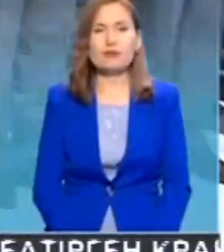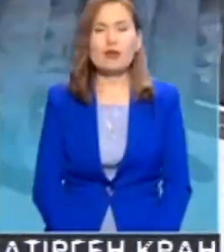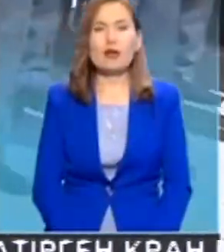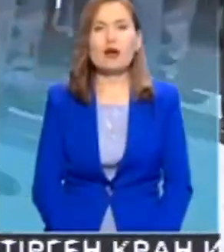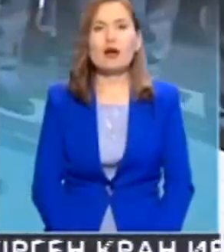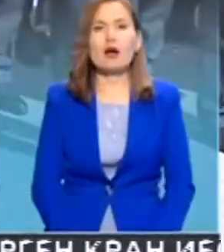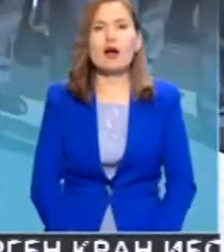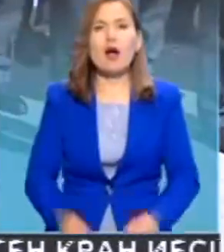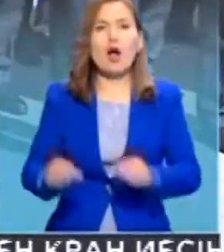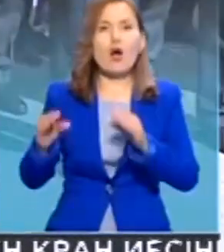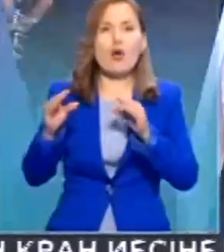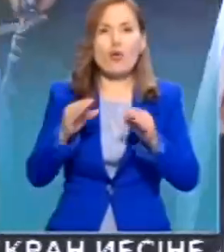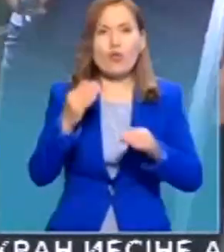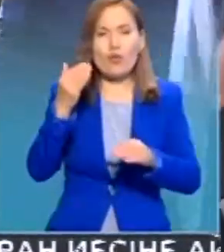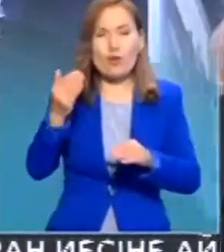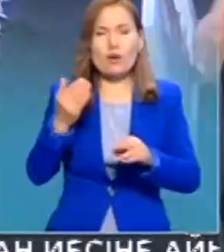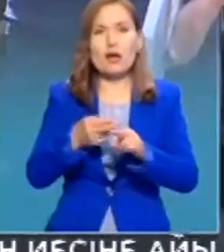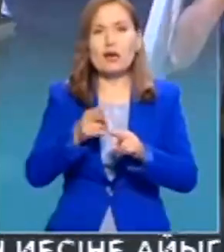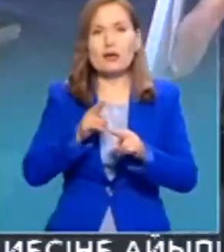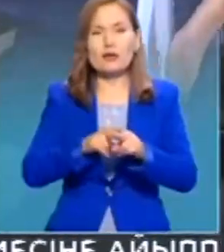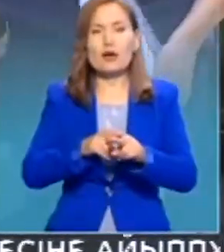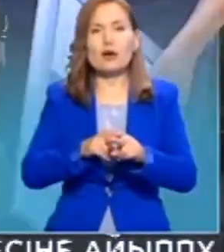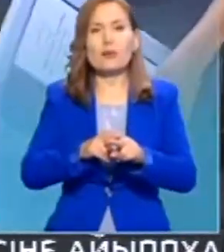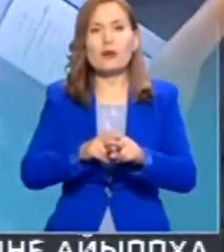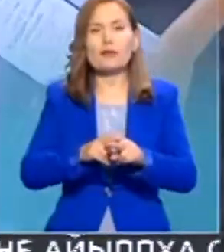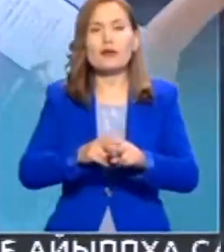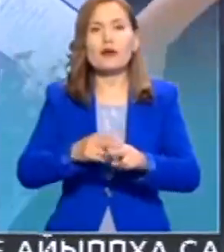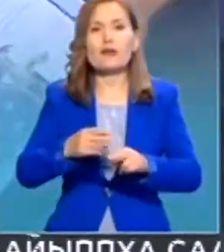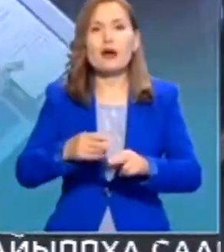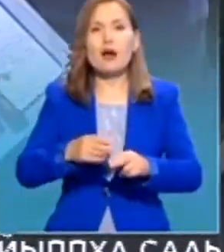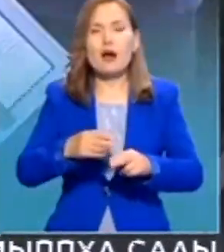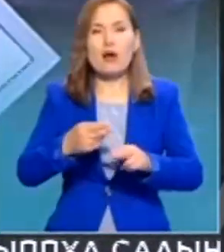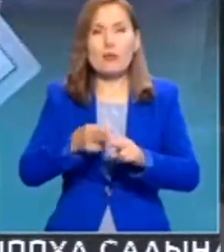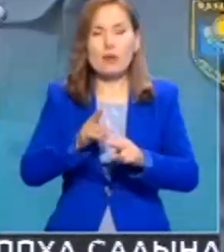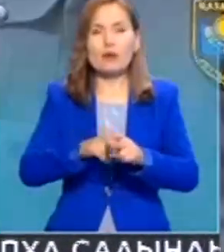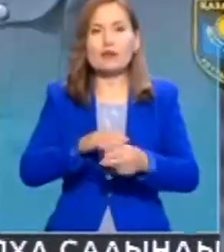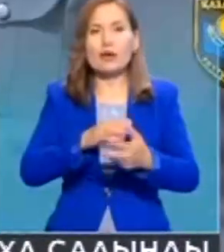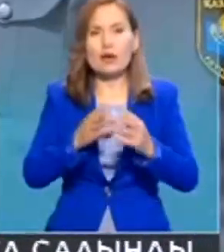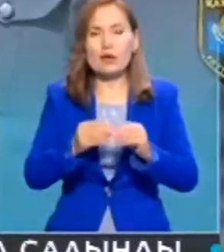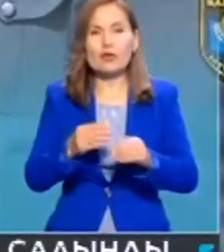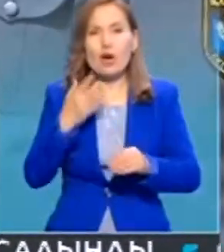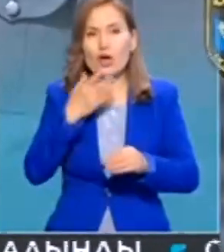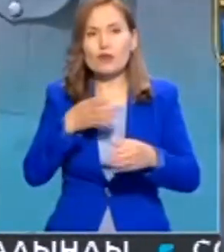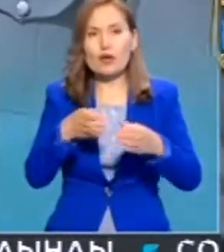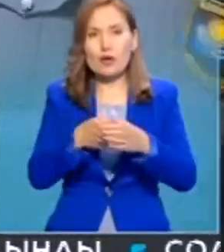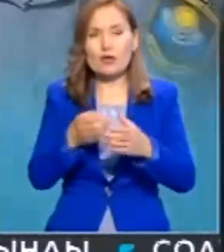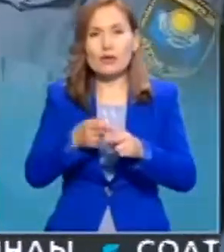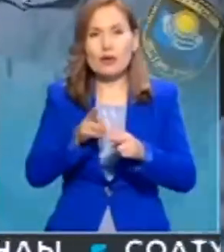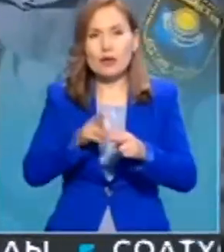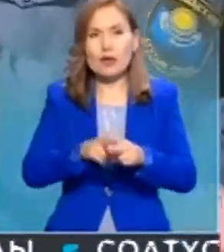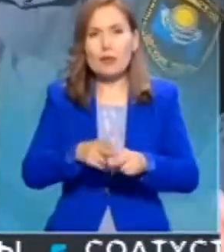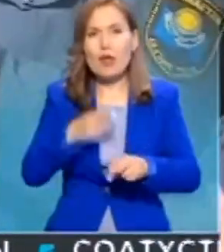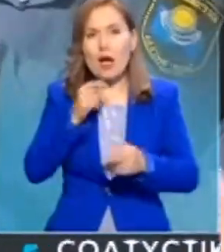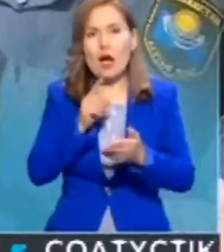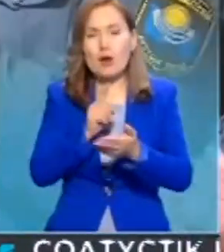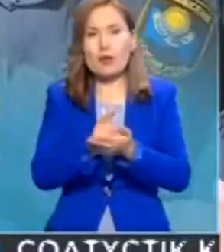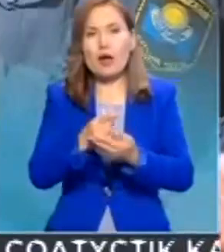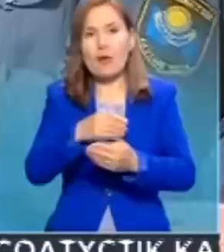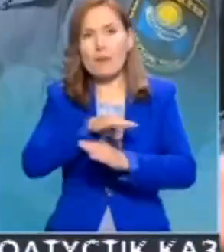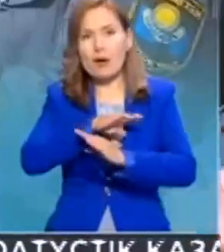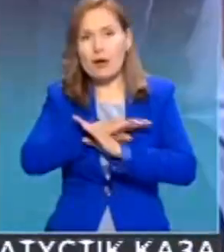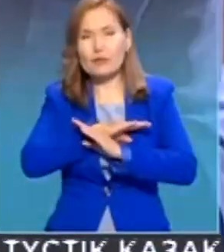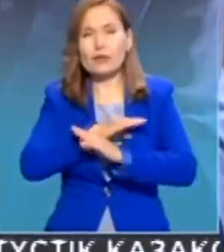Көлікті ұлттық ұлан сарбаздары Ресейде өткен дзюдодан халықаралық турнир кезінде ұтып алған. Ұлттық ұлан ұжымы бағалы сыйлықты әскери борышын өтеу кезінде қаза